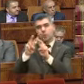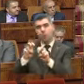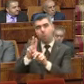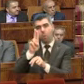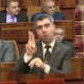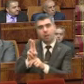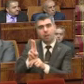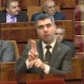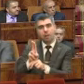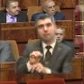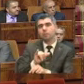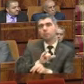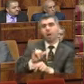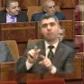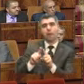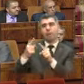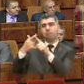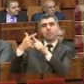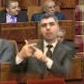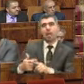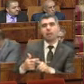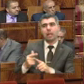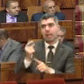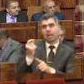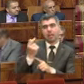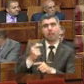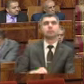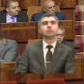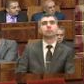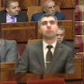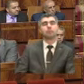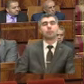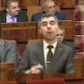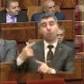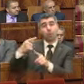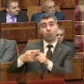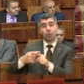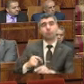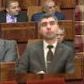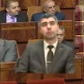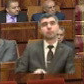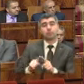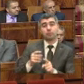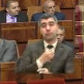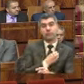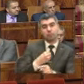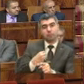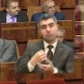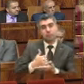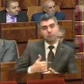الجواب عدم كفاية المبالغ المرصودة. أيضا بالنسبة للمساعدة الطبية